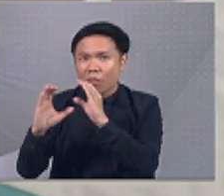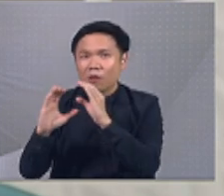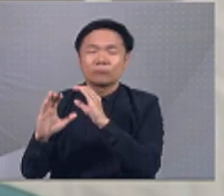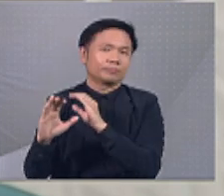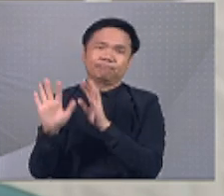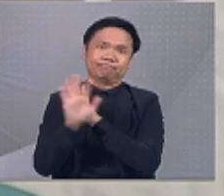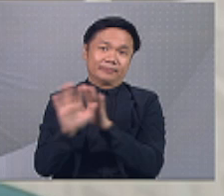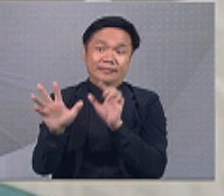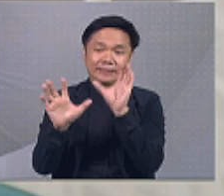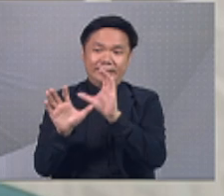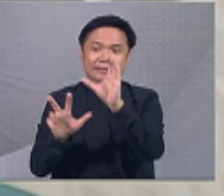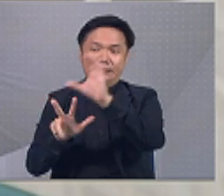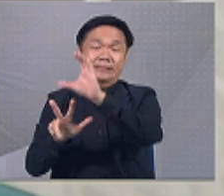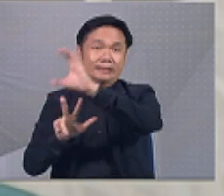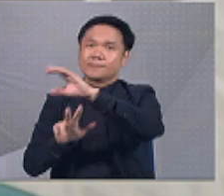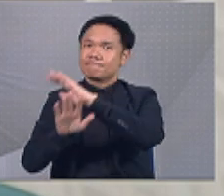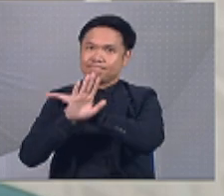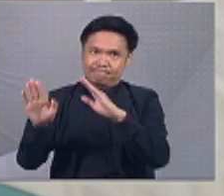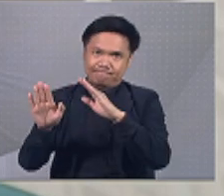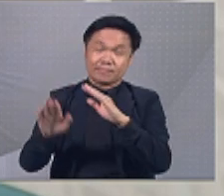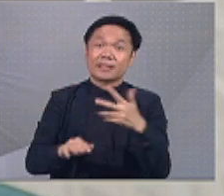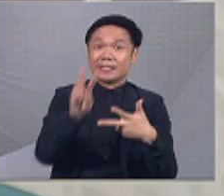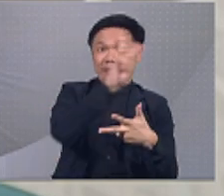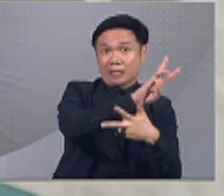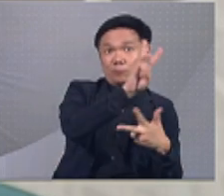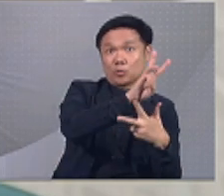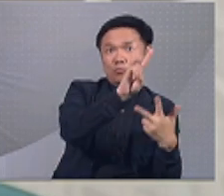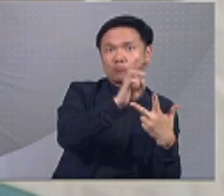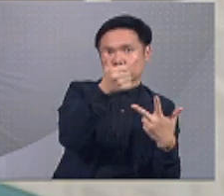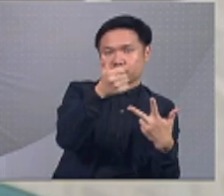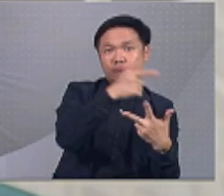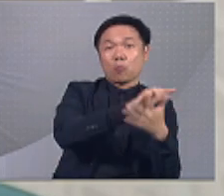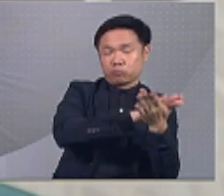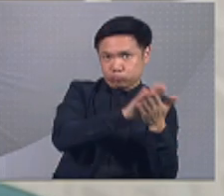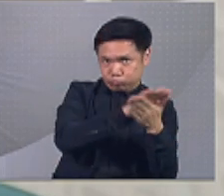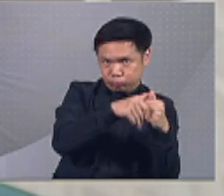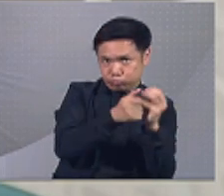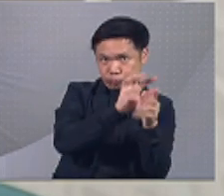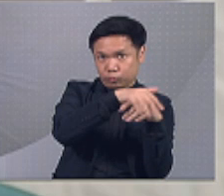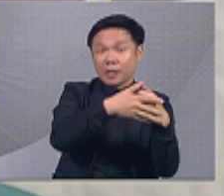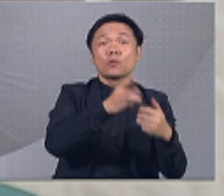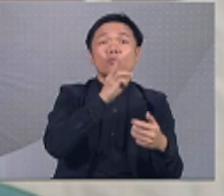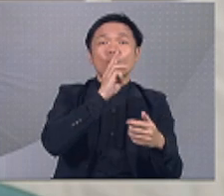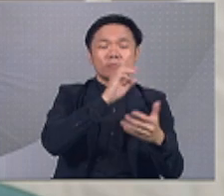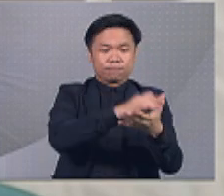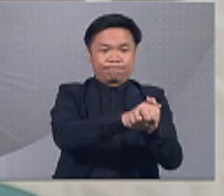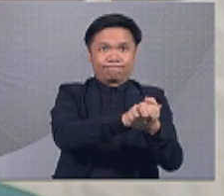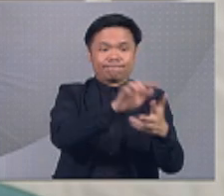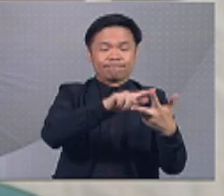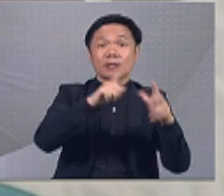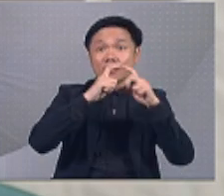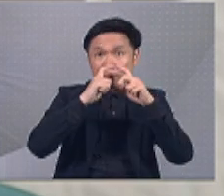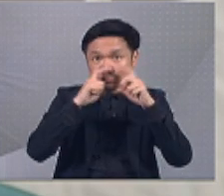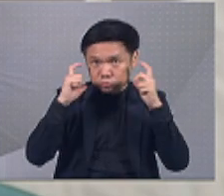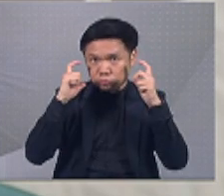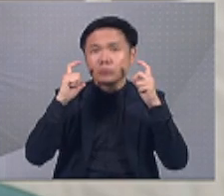dekat close control station amalkan tiga tabiu yaitu Wars kerap mencuci tangan dengan air dan sabun W sangat